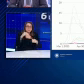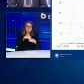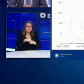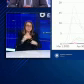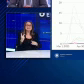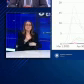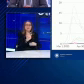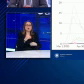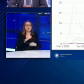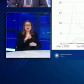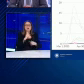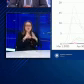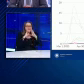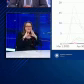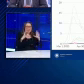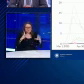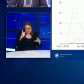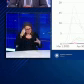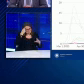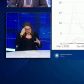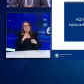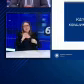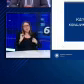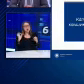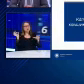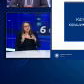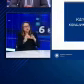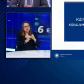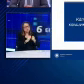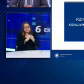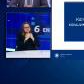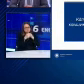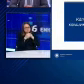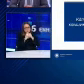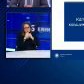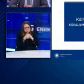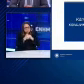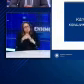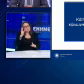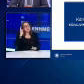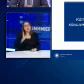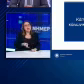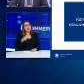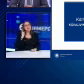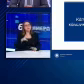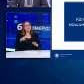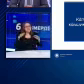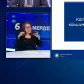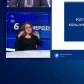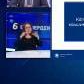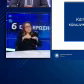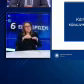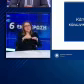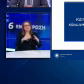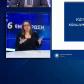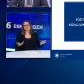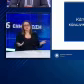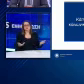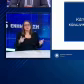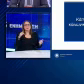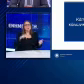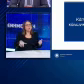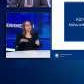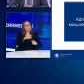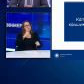οι άναρθρες κραυγές, ούτε οι υποκειμενικές απόψεις. Στο ερώτημα λοιπόν, πώς γίνεται να έχουμε αύξηση κρουσμάτων ενώ βρισκόμαστε σε